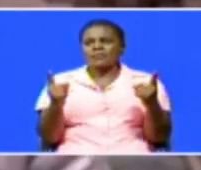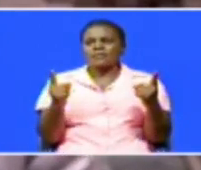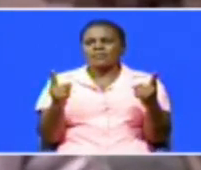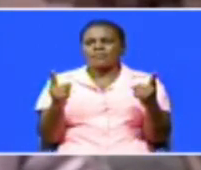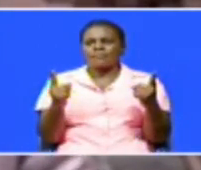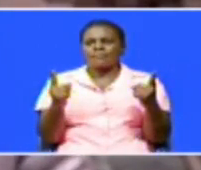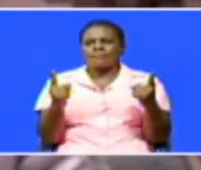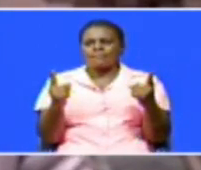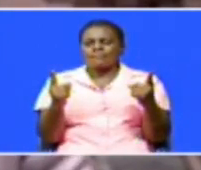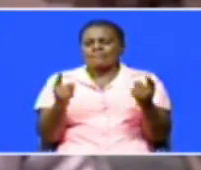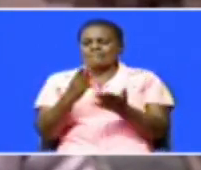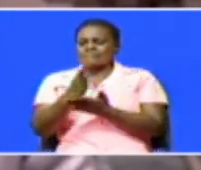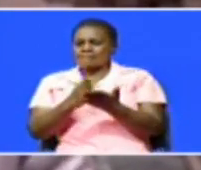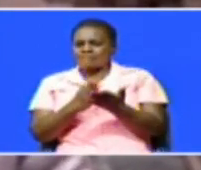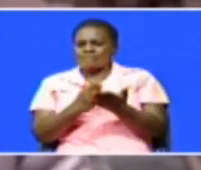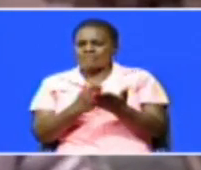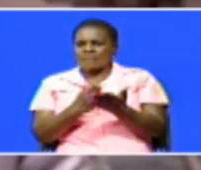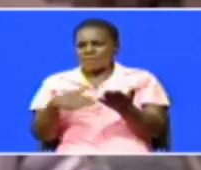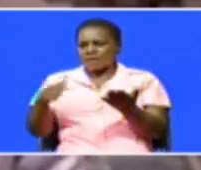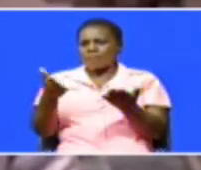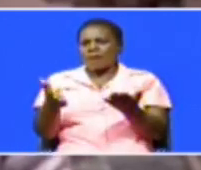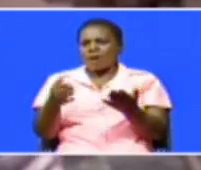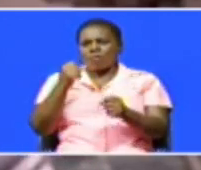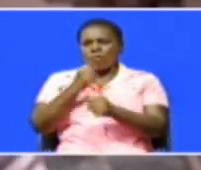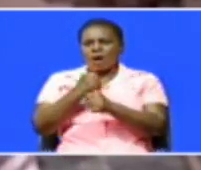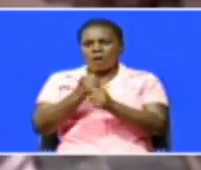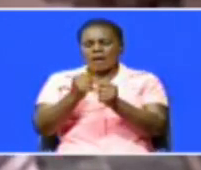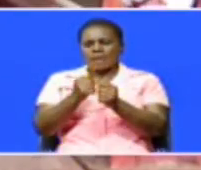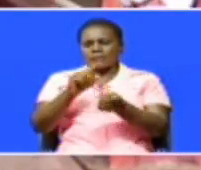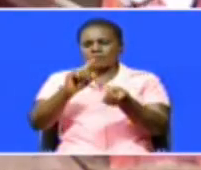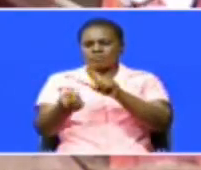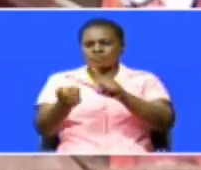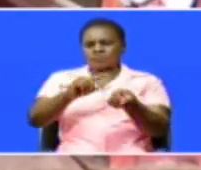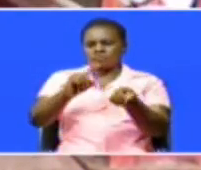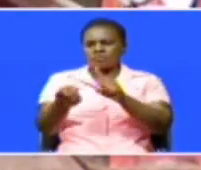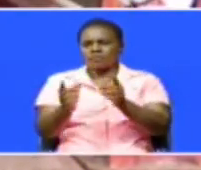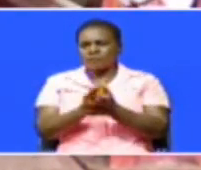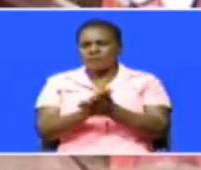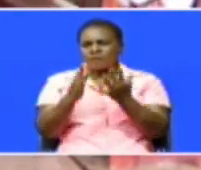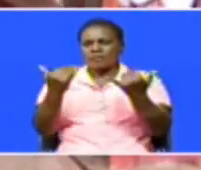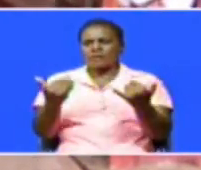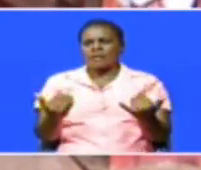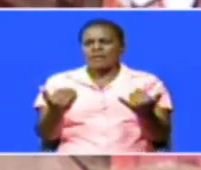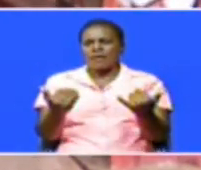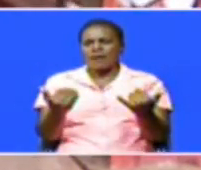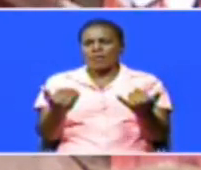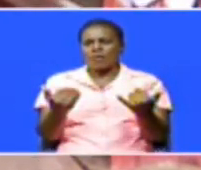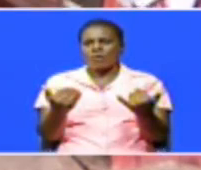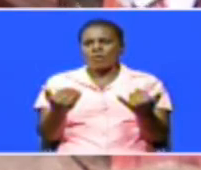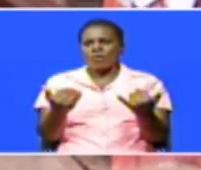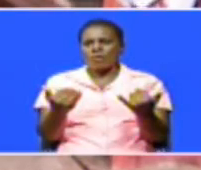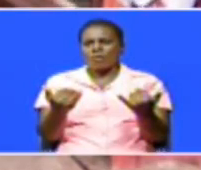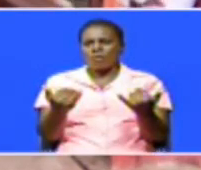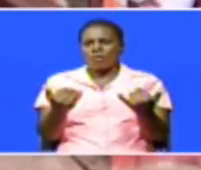tuna wale ambao watu wa eneo hili wanafanya kazi na shift. Na hatimaye mifuko ya wachungaji